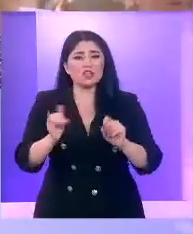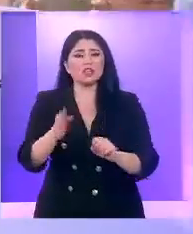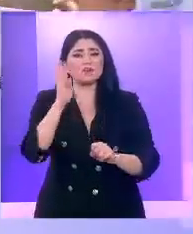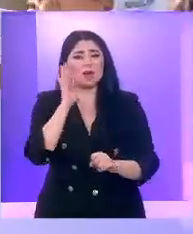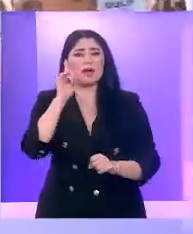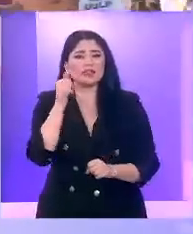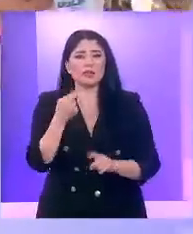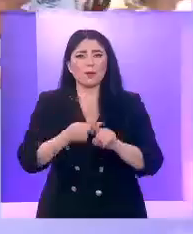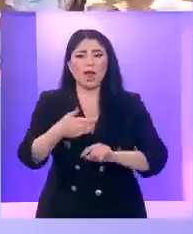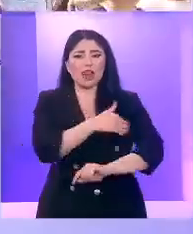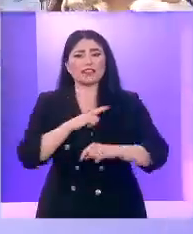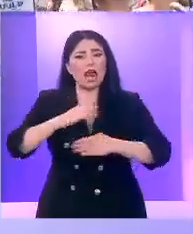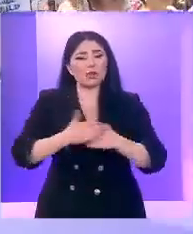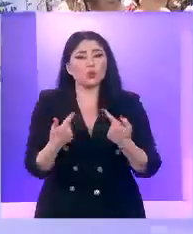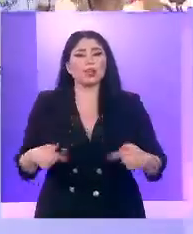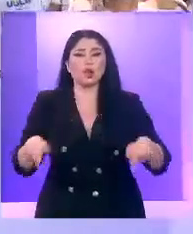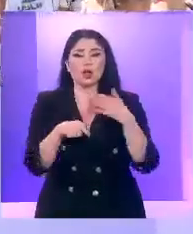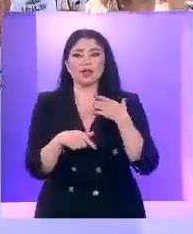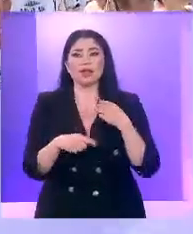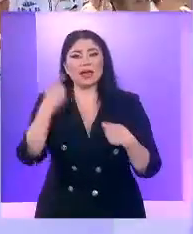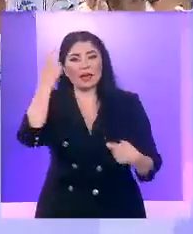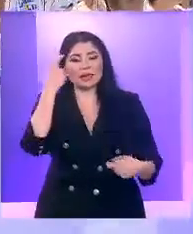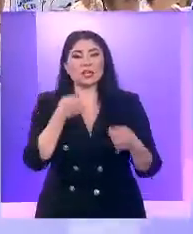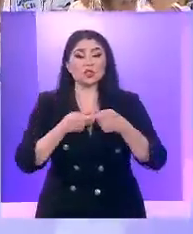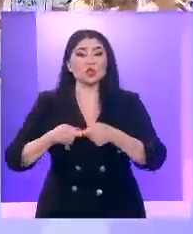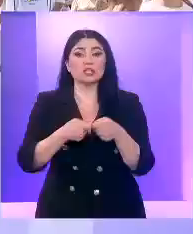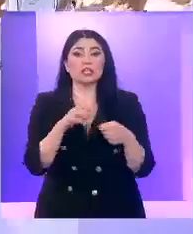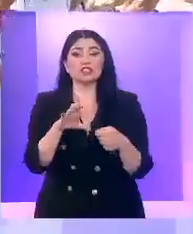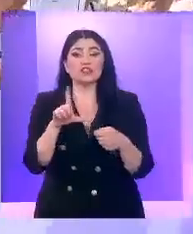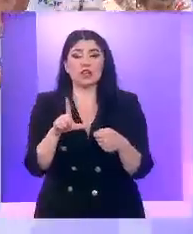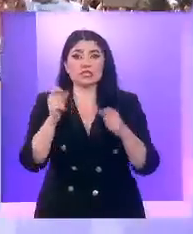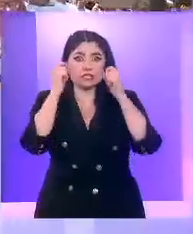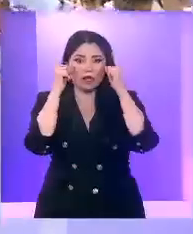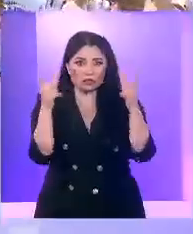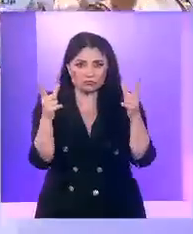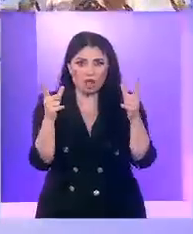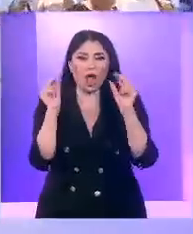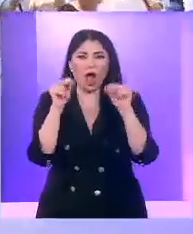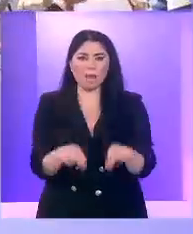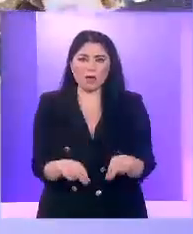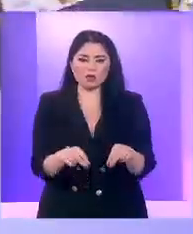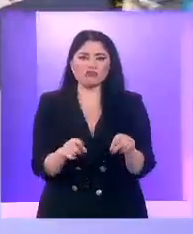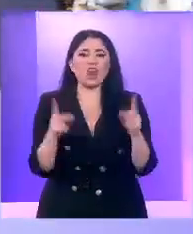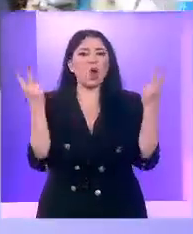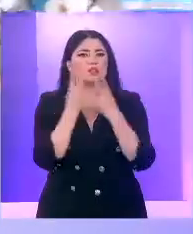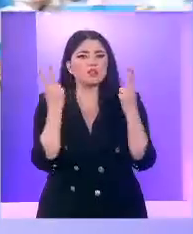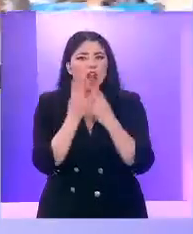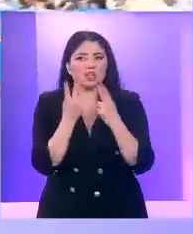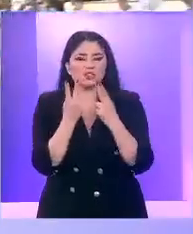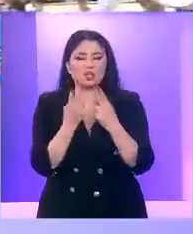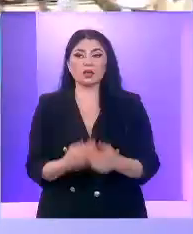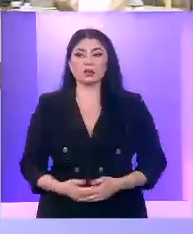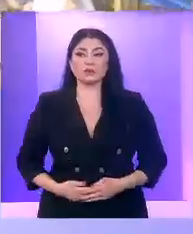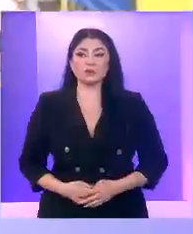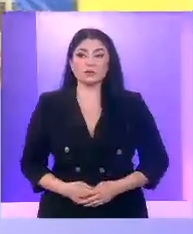părinți, și elevi sunt alături de noi. Cred că societatea civilă s-a trezit, am ajuns la un anumit grad de maturitate încât să înțelegem